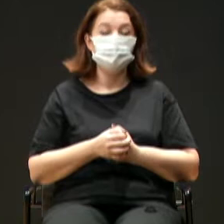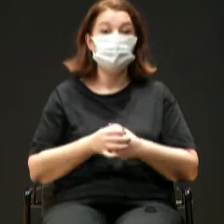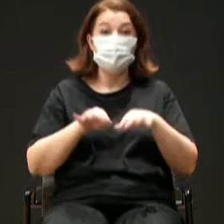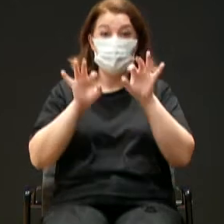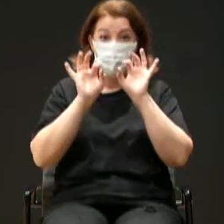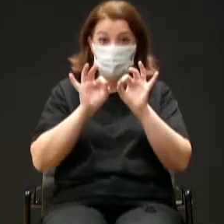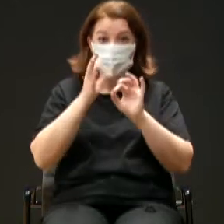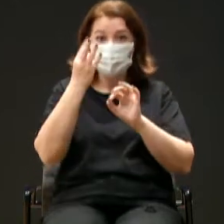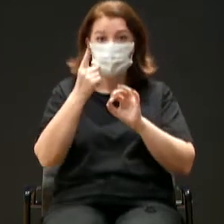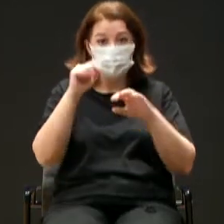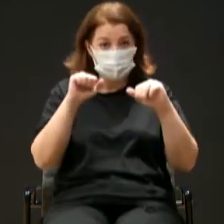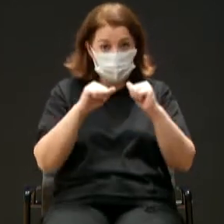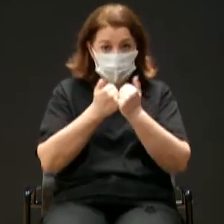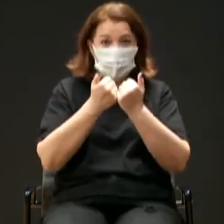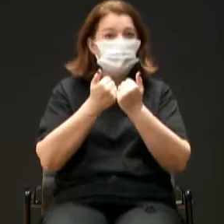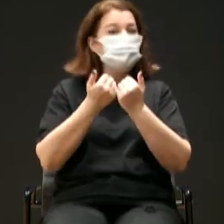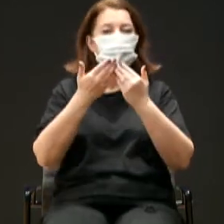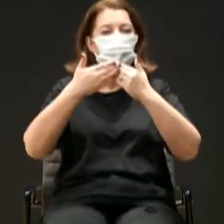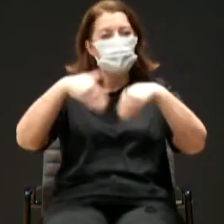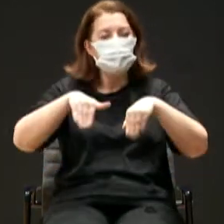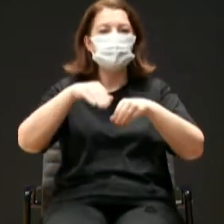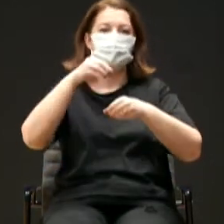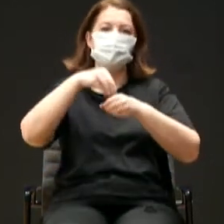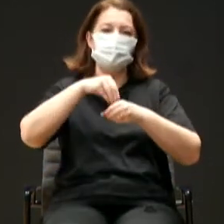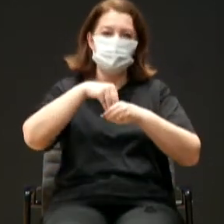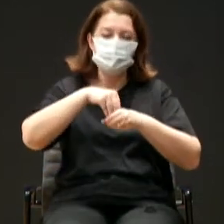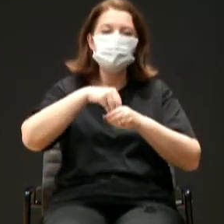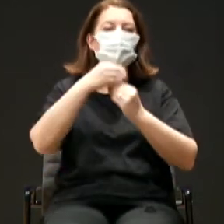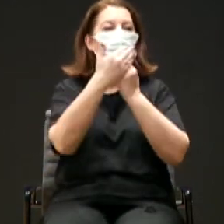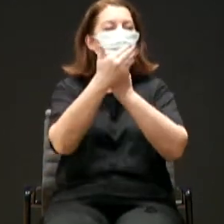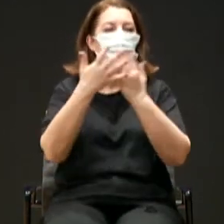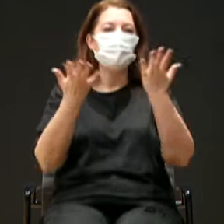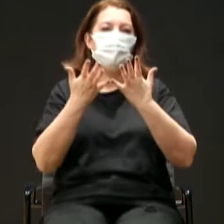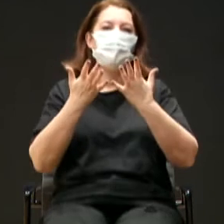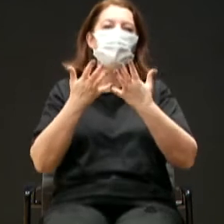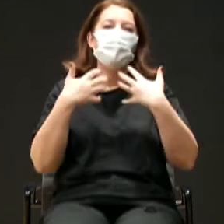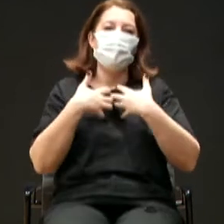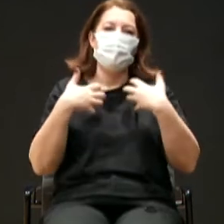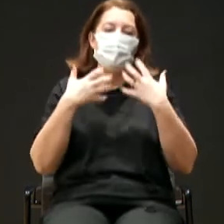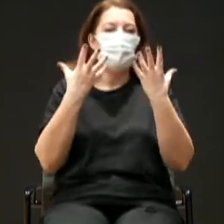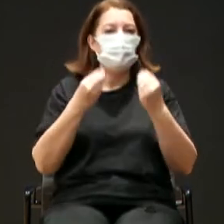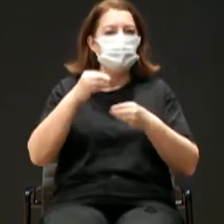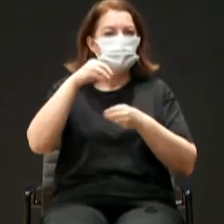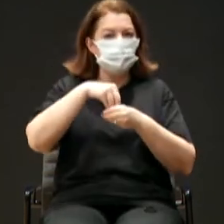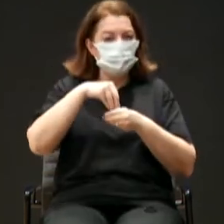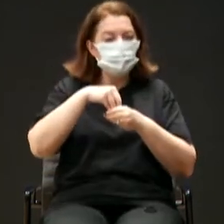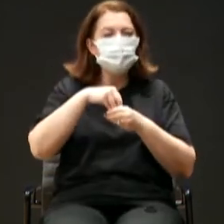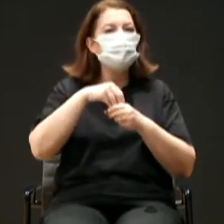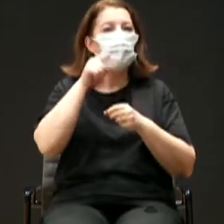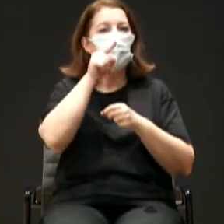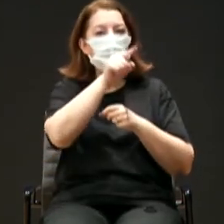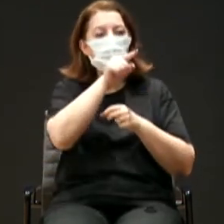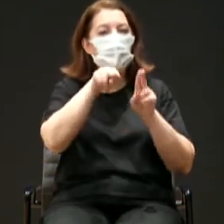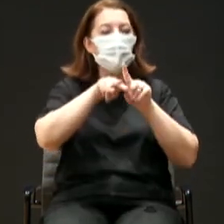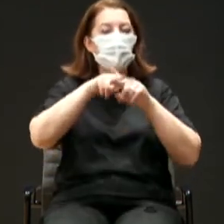Olası bir kazanın önüne geçilebilmesi ve komşularımızın daha güvenli olabilmeleri için söz konusu Kavaklı